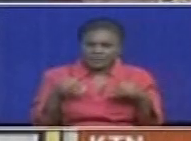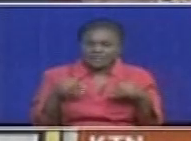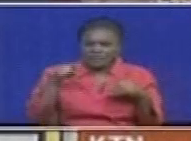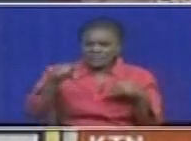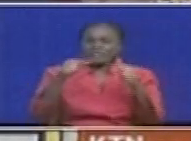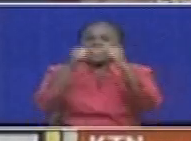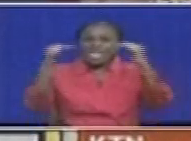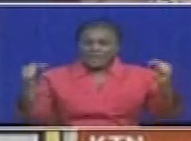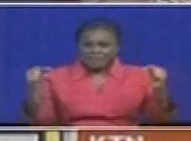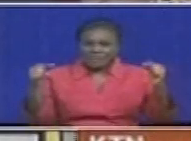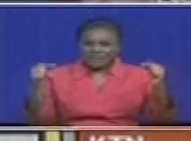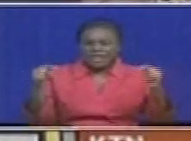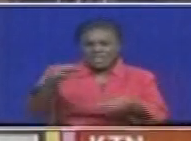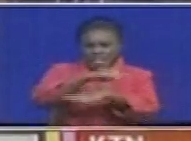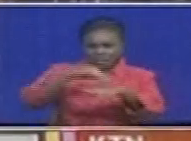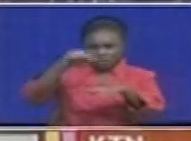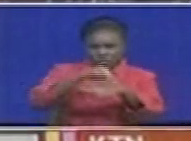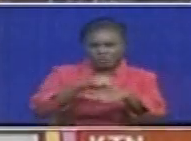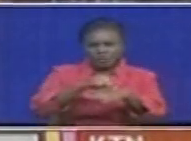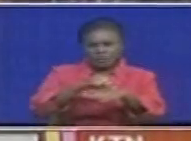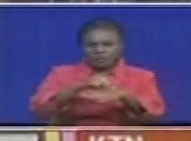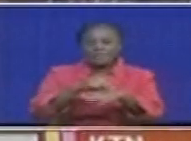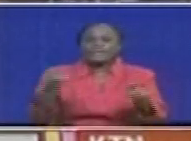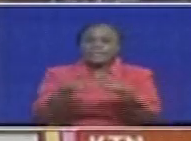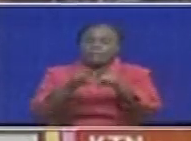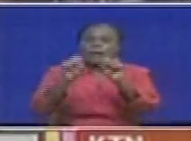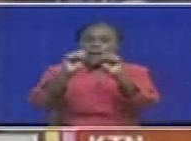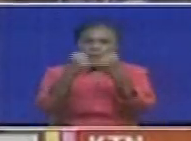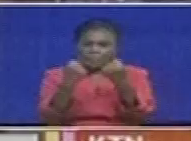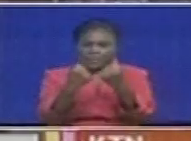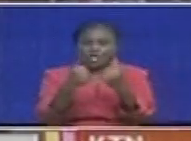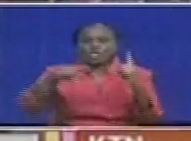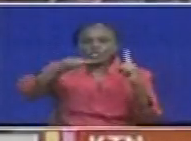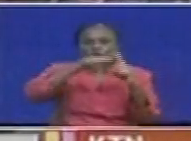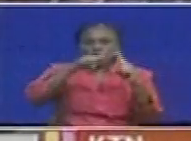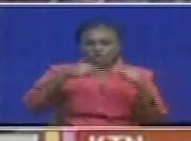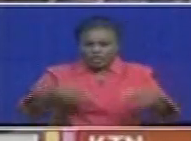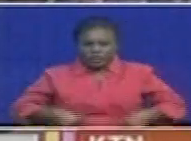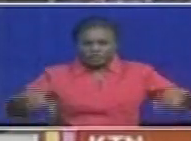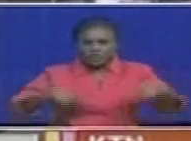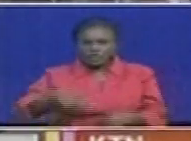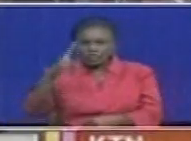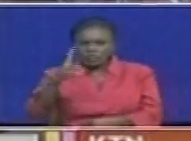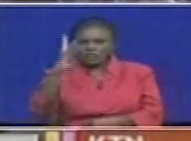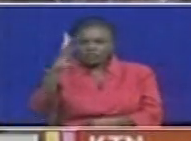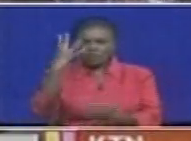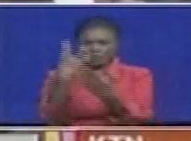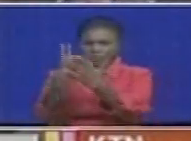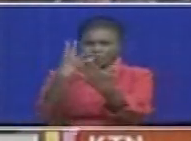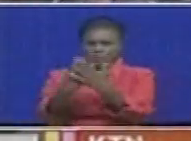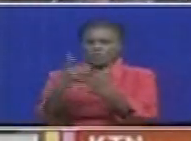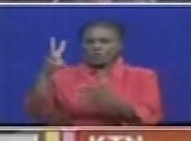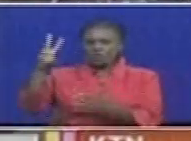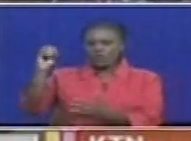adui wa taifa. Huku hayo ya kijiri, takriban wakimbizi 24 wamekamatwa mjini Voi